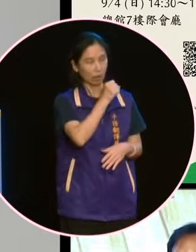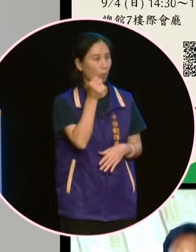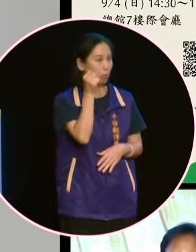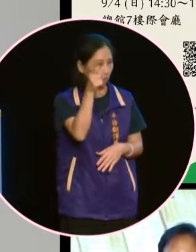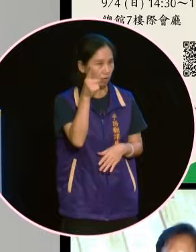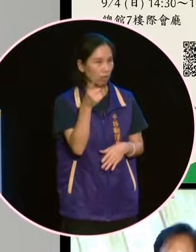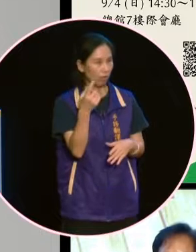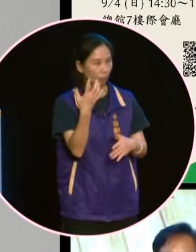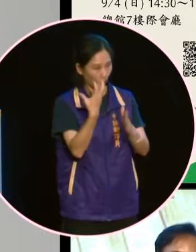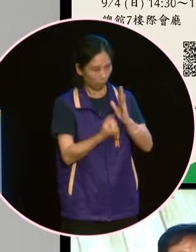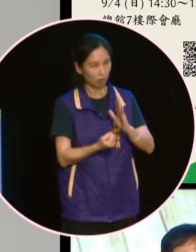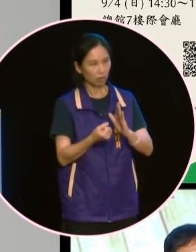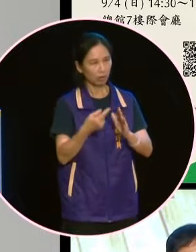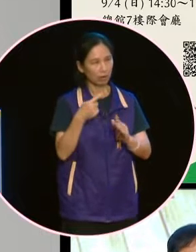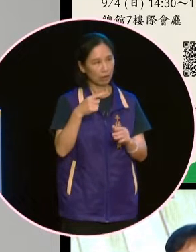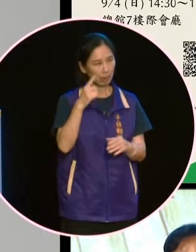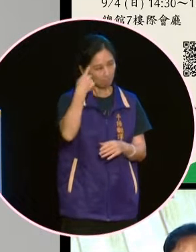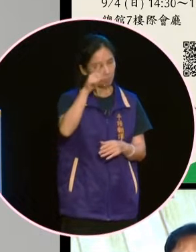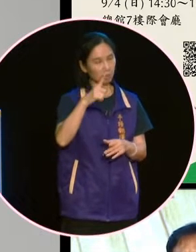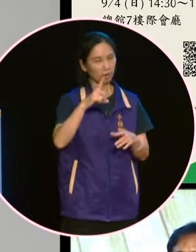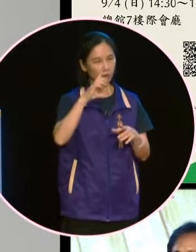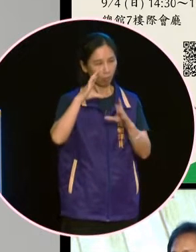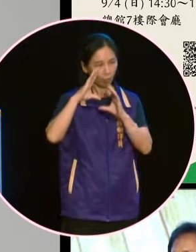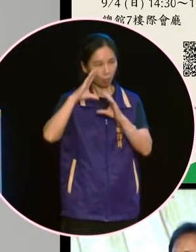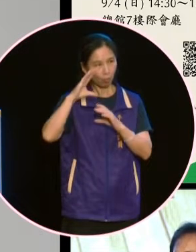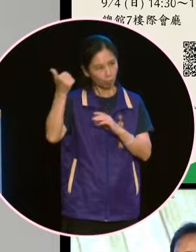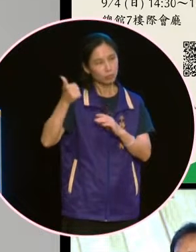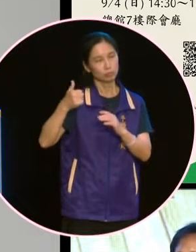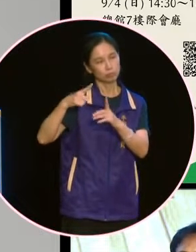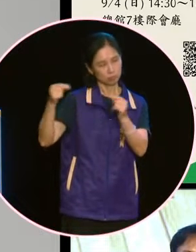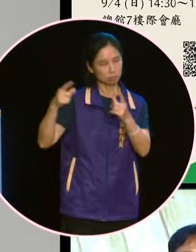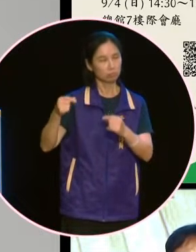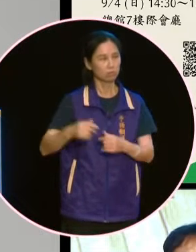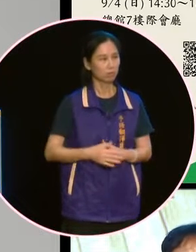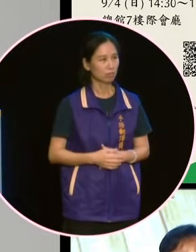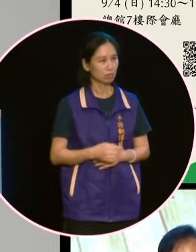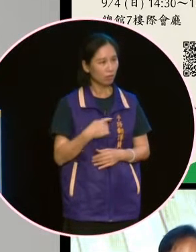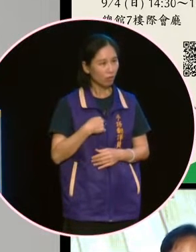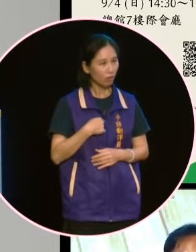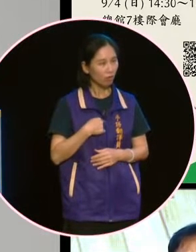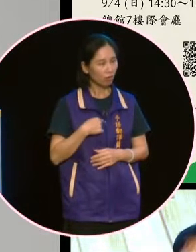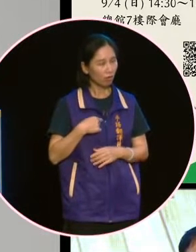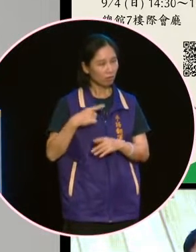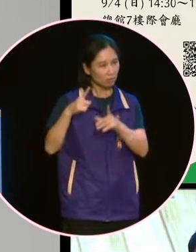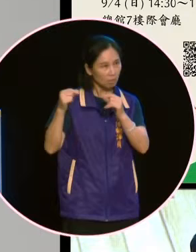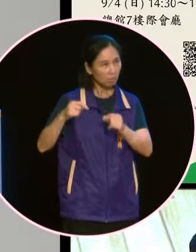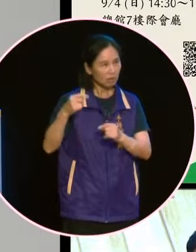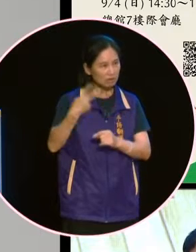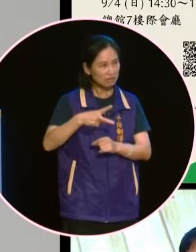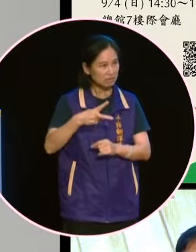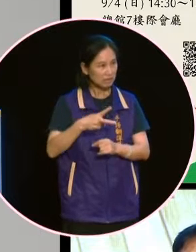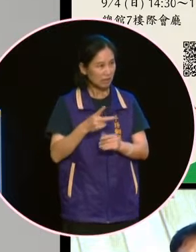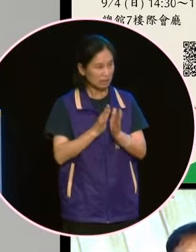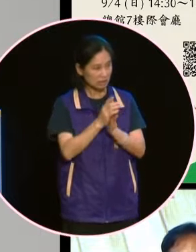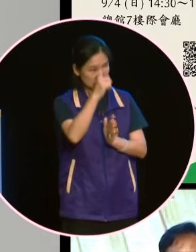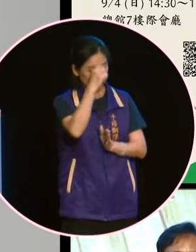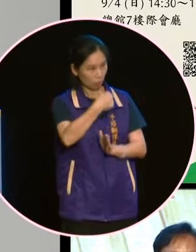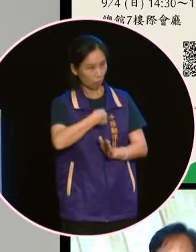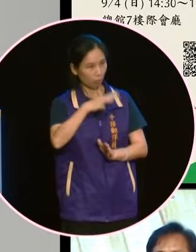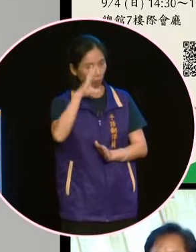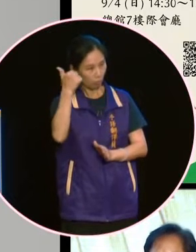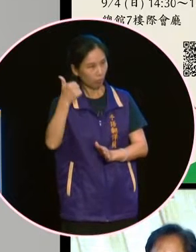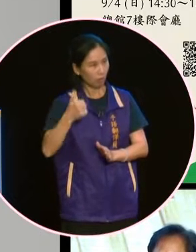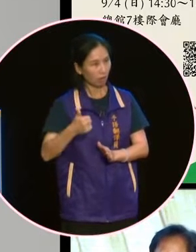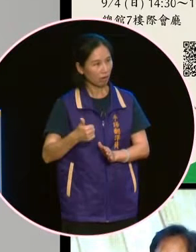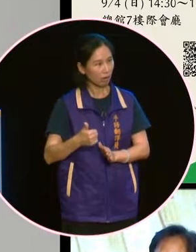去日本，就差一点忘记，现在日本还要求我回去之前要打那